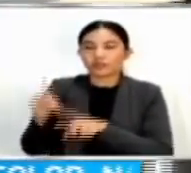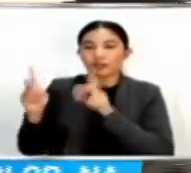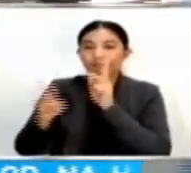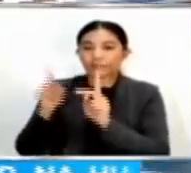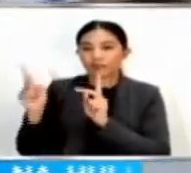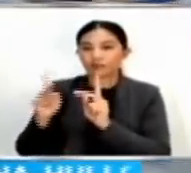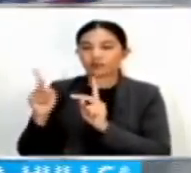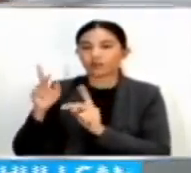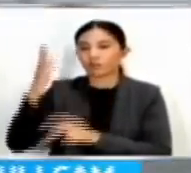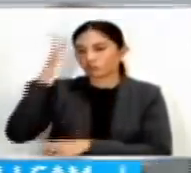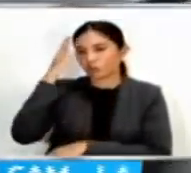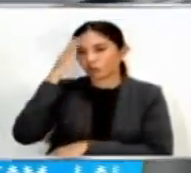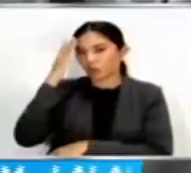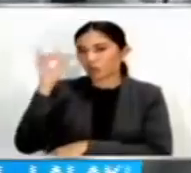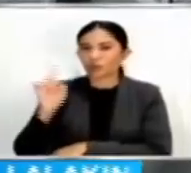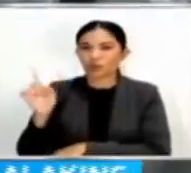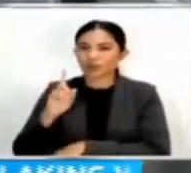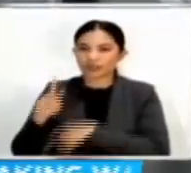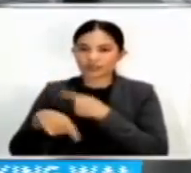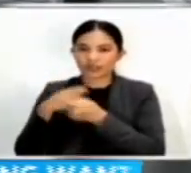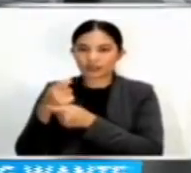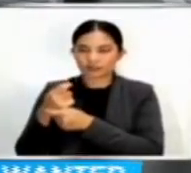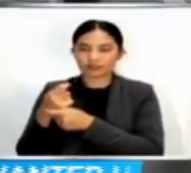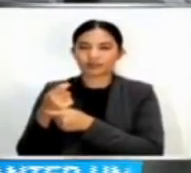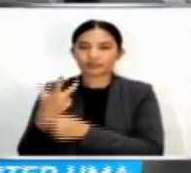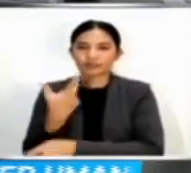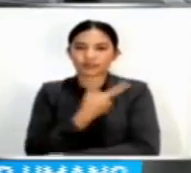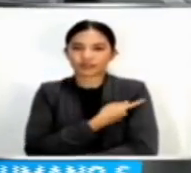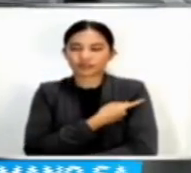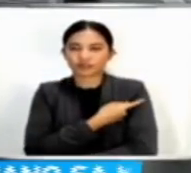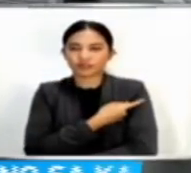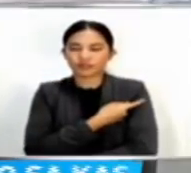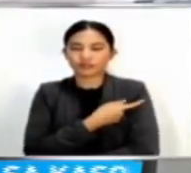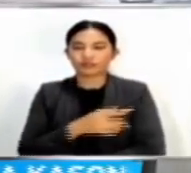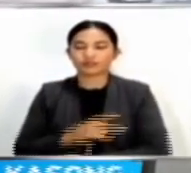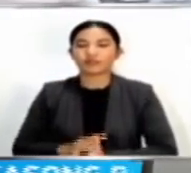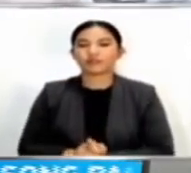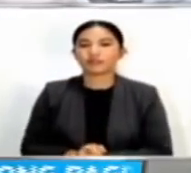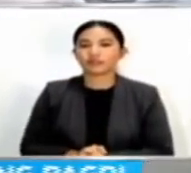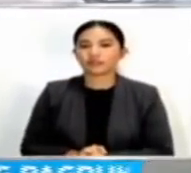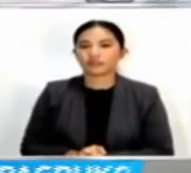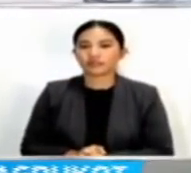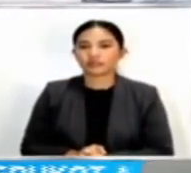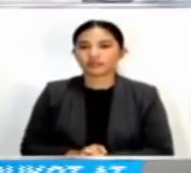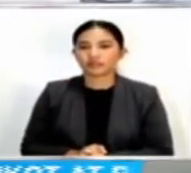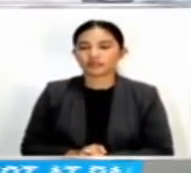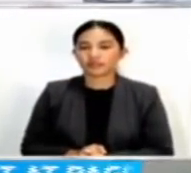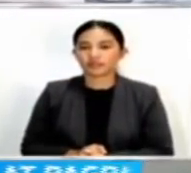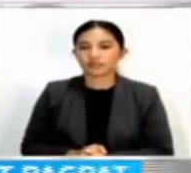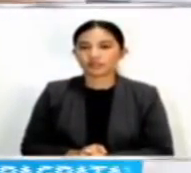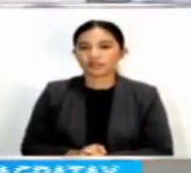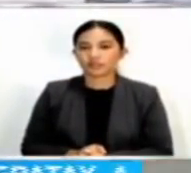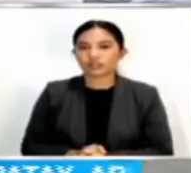brand of the vaccine. In fact, pati yung lot number at saka yung kanyang